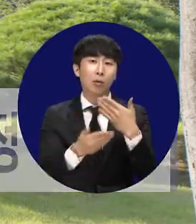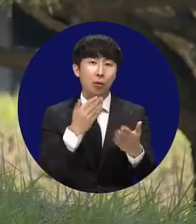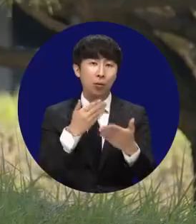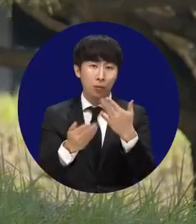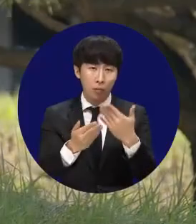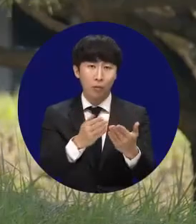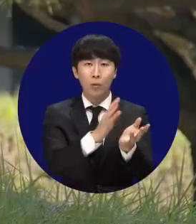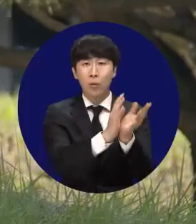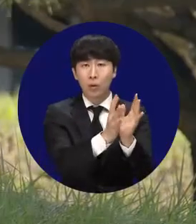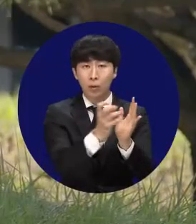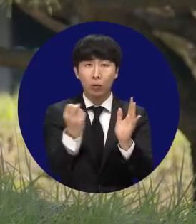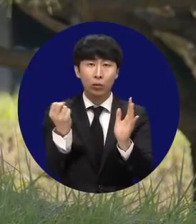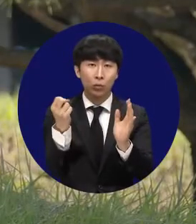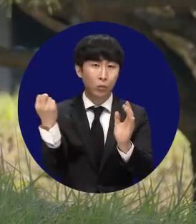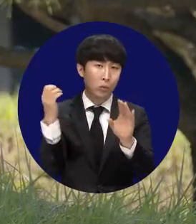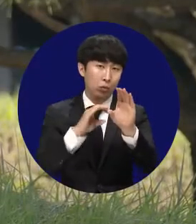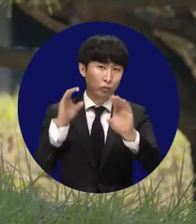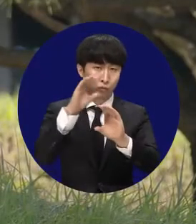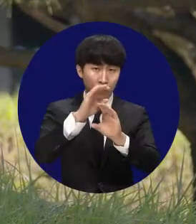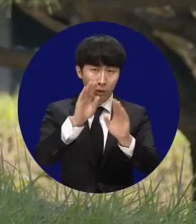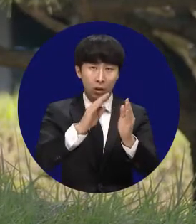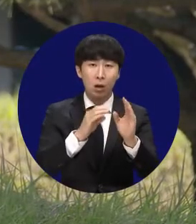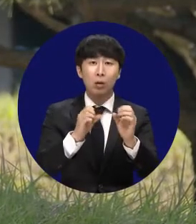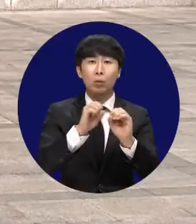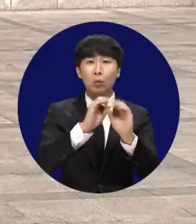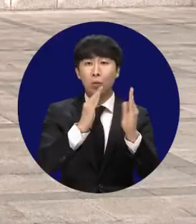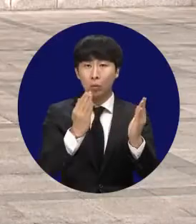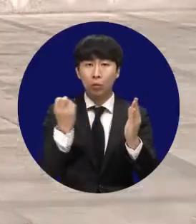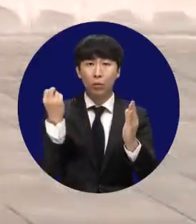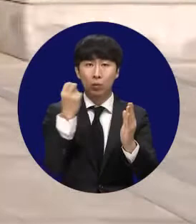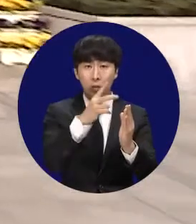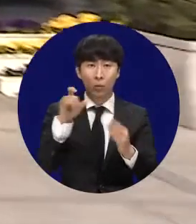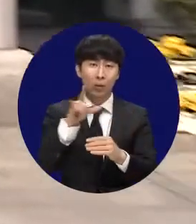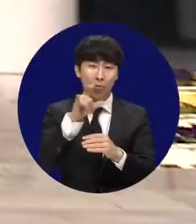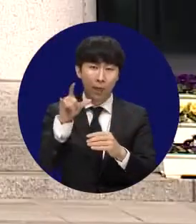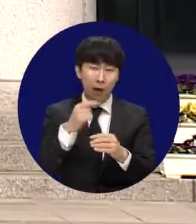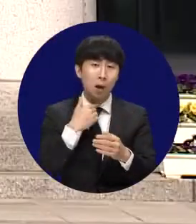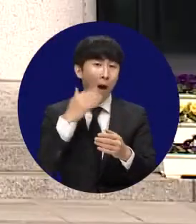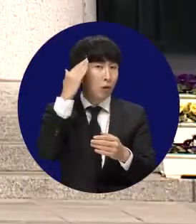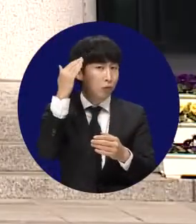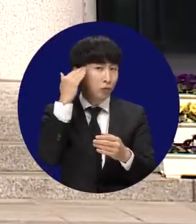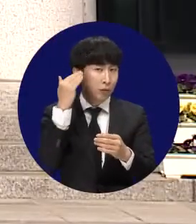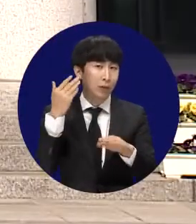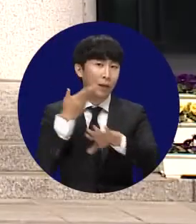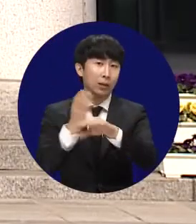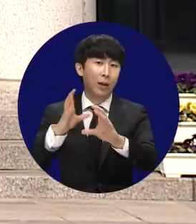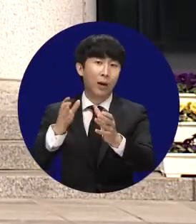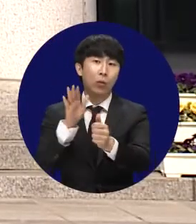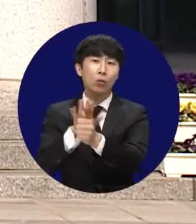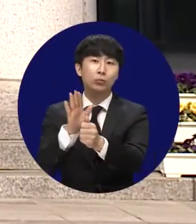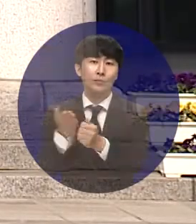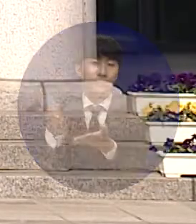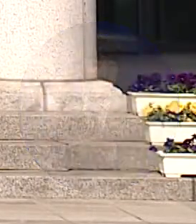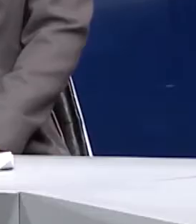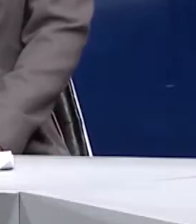선거 과정에서의 코로나19 대응 경험이 다른 나라의 선거 준비에 도움이 되기를 희망한다라고